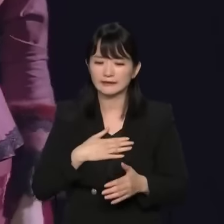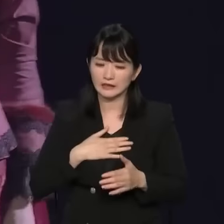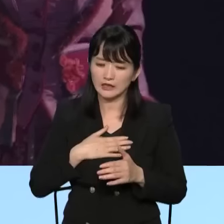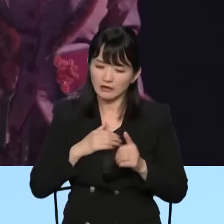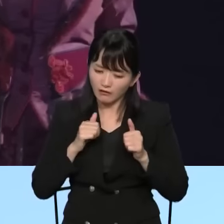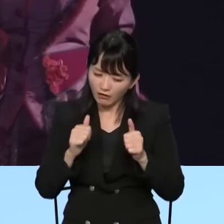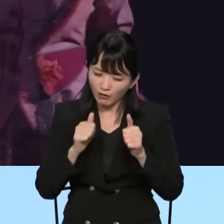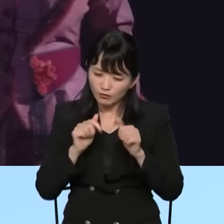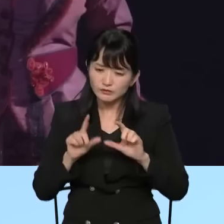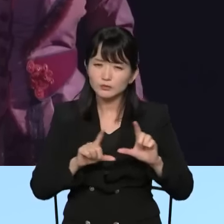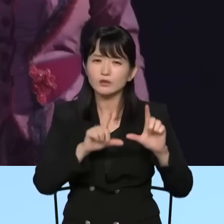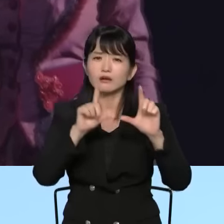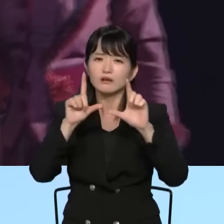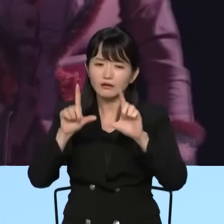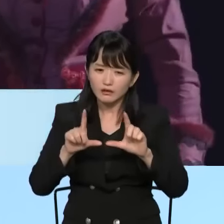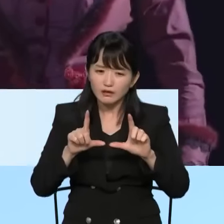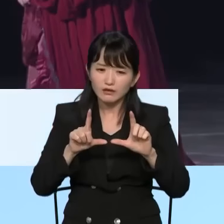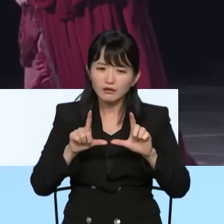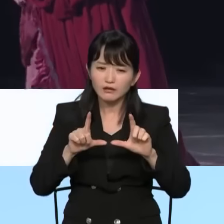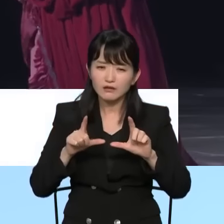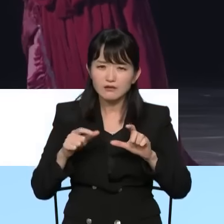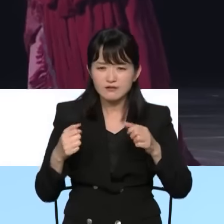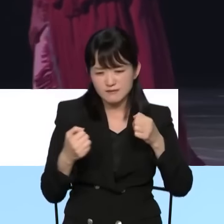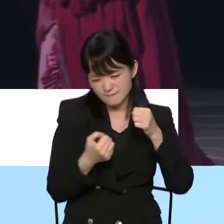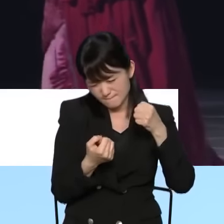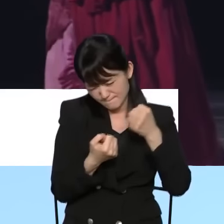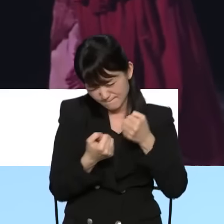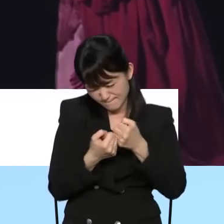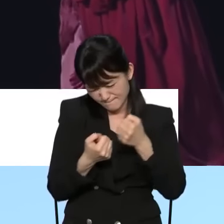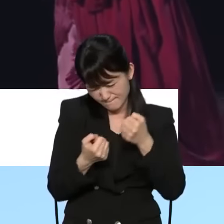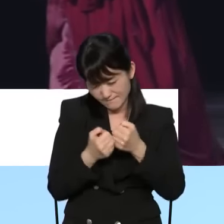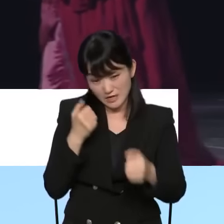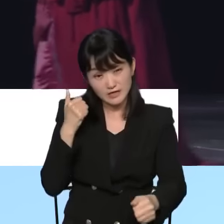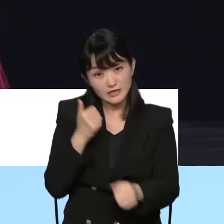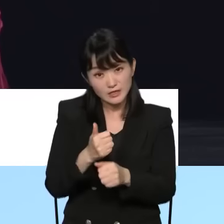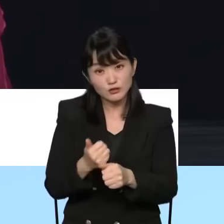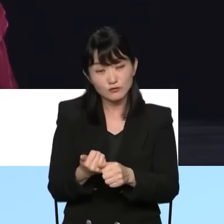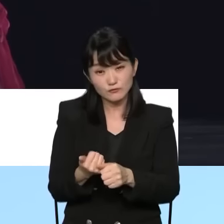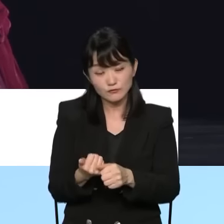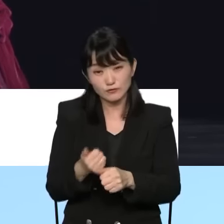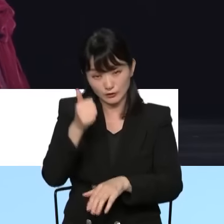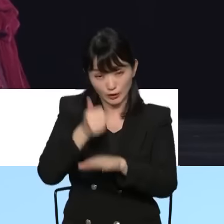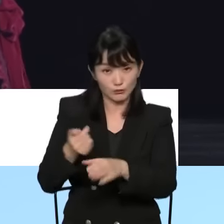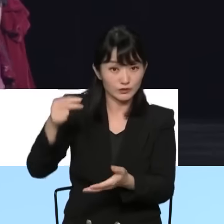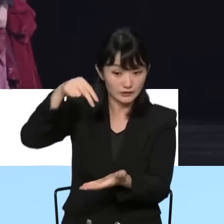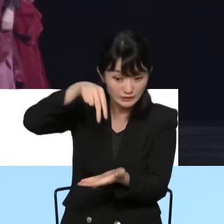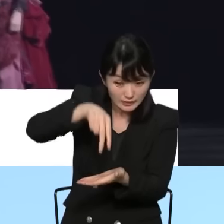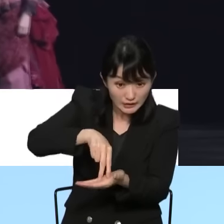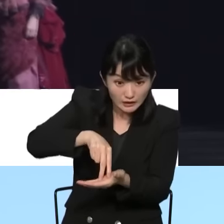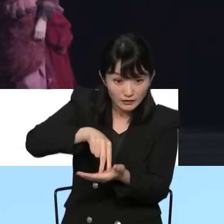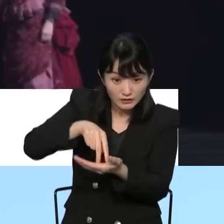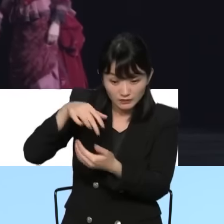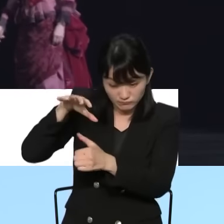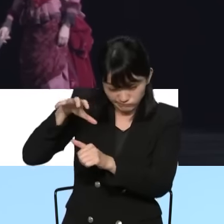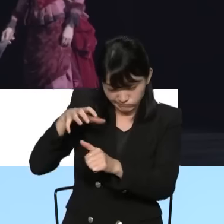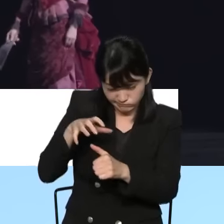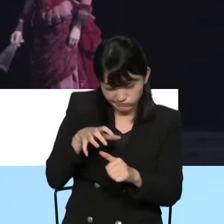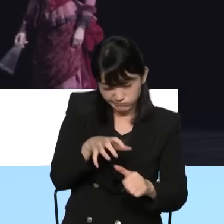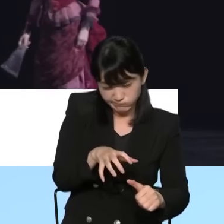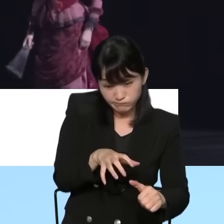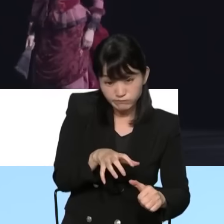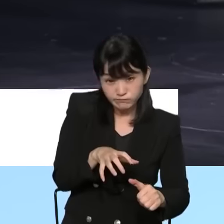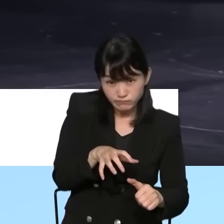살아왔고 많이 부딪혀서 내가 그걸 이겨서 딛고 수렁이라고 생각한 곳에서 계속